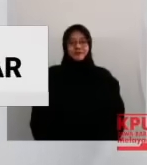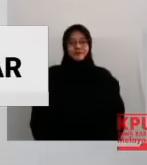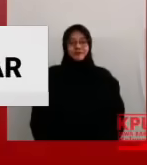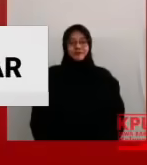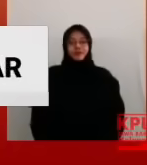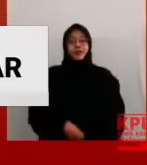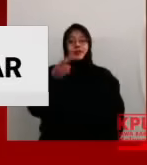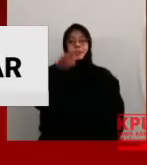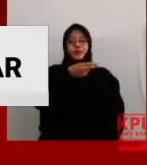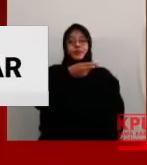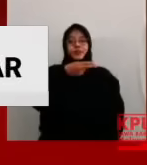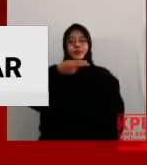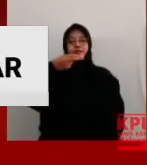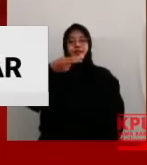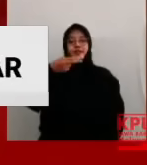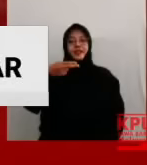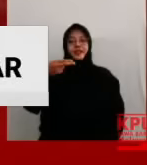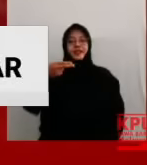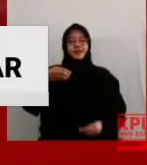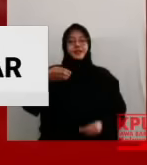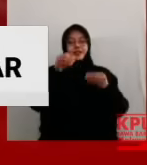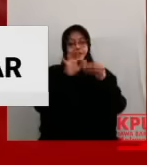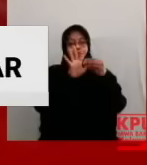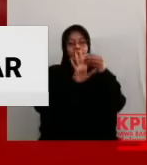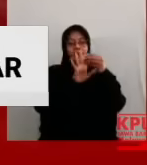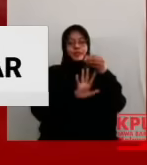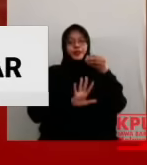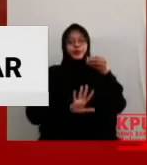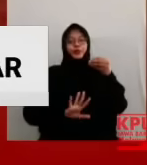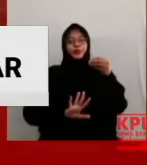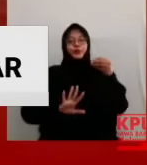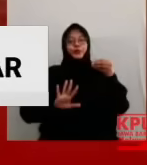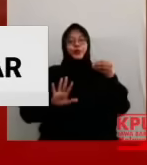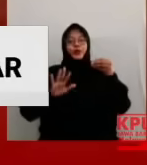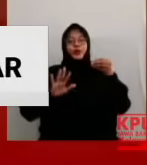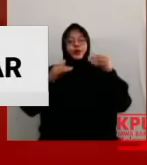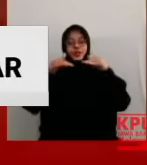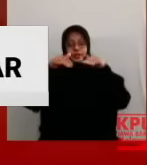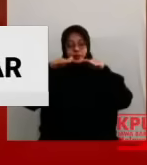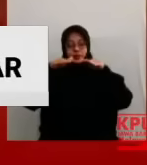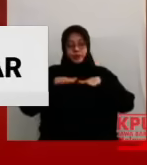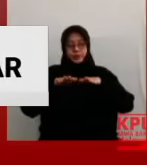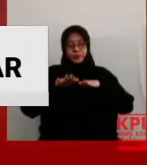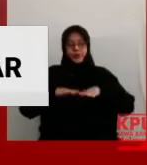Raya Indonesia Tanah Airku